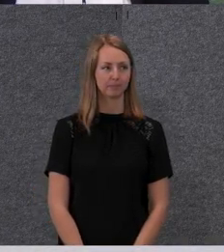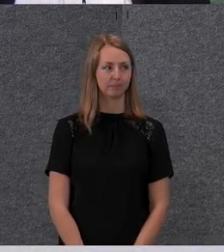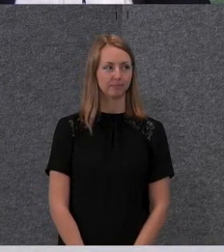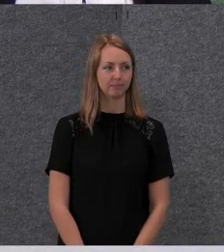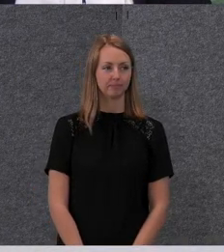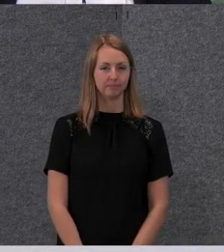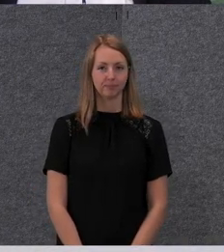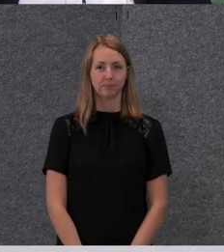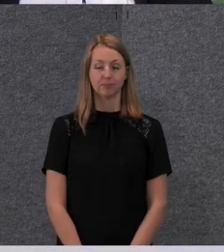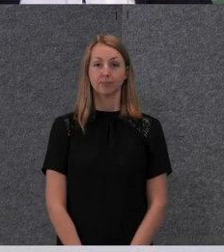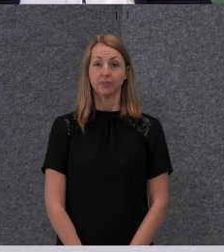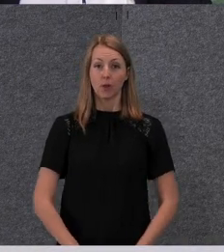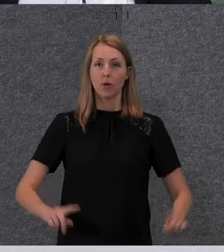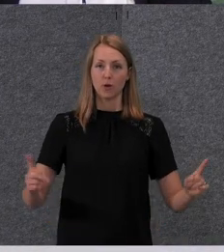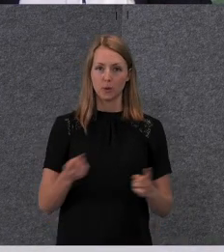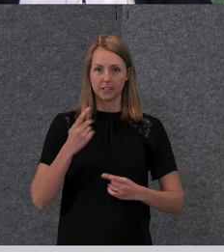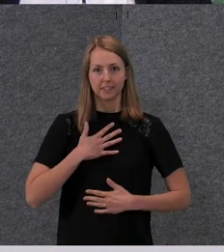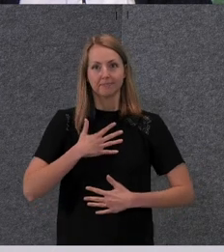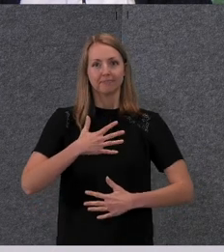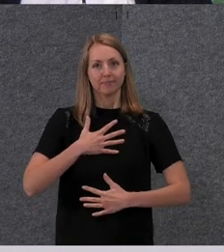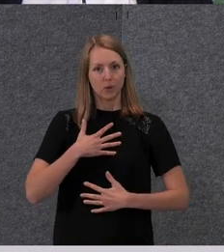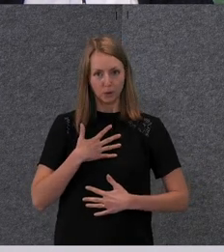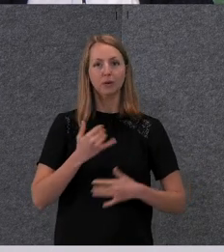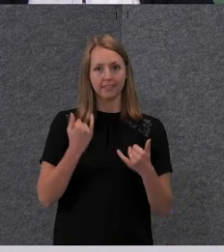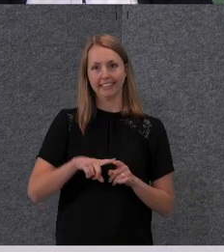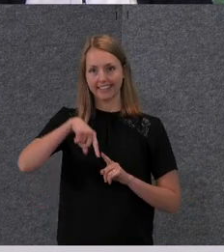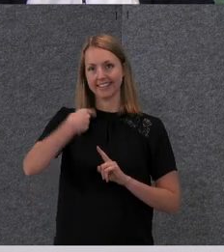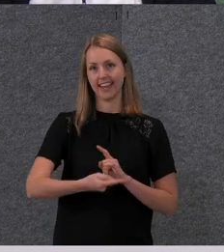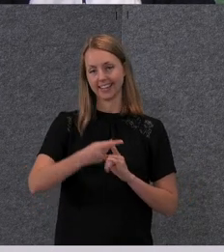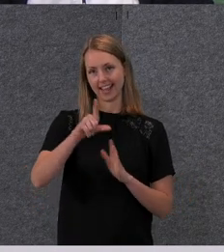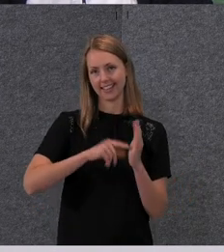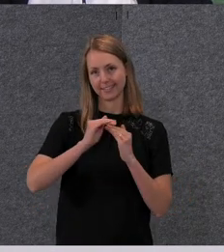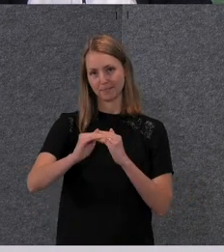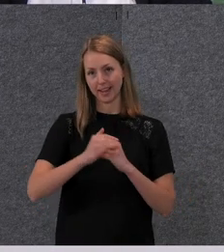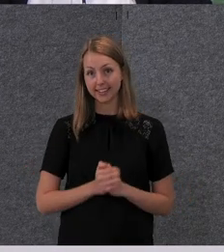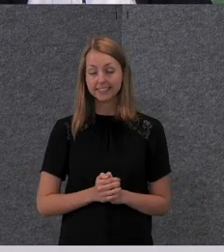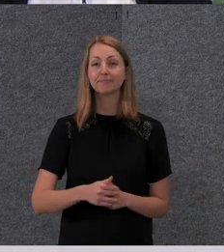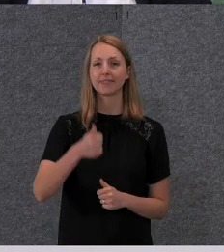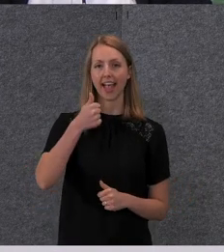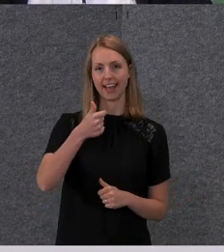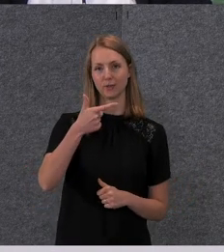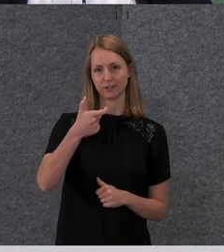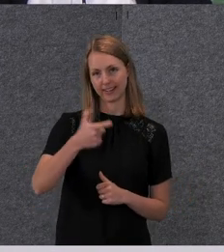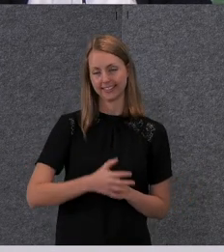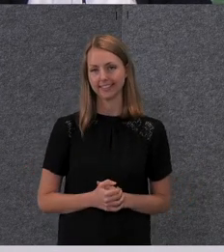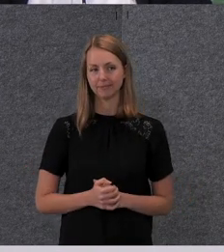So, kurz durchatmen, denn jetzt geht's auch schon weiter mit Platz